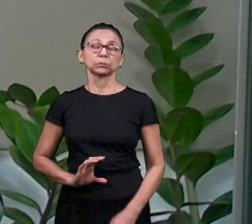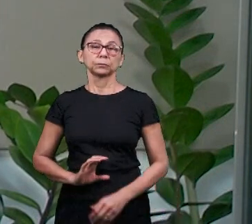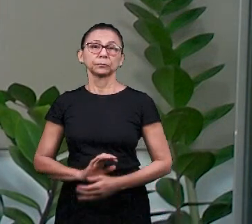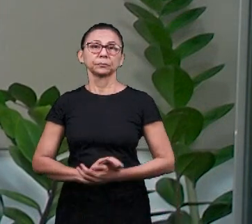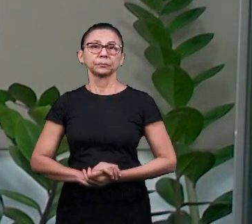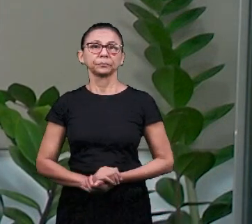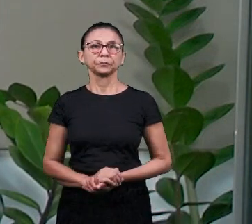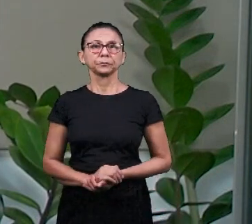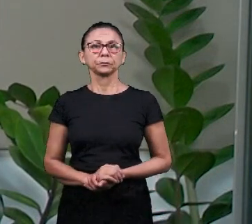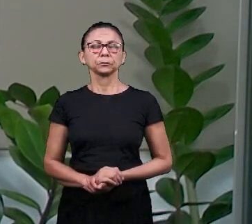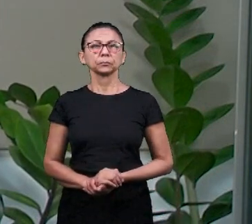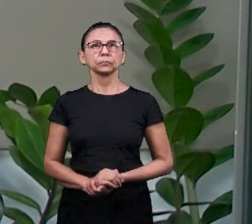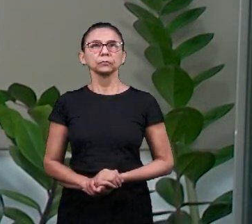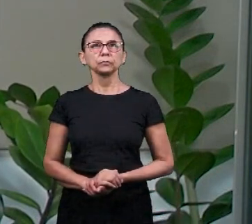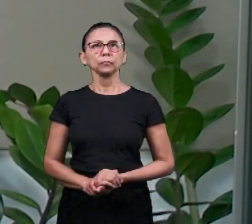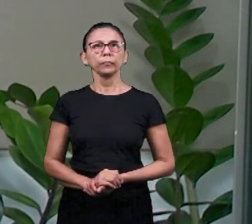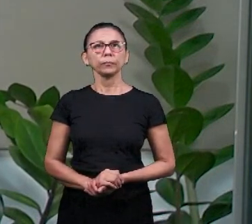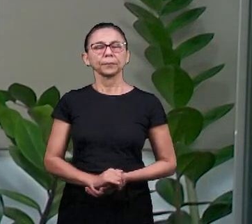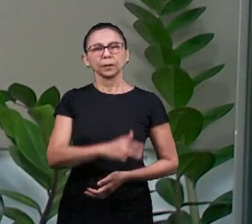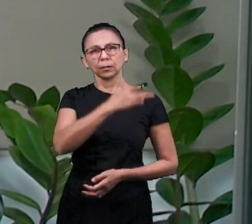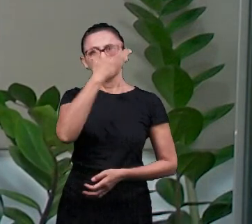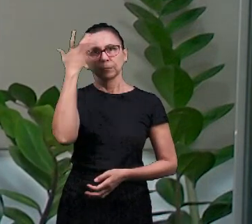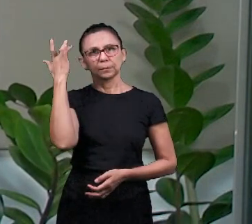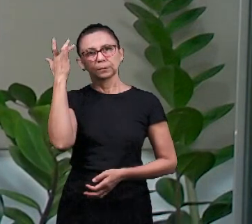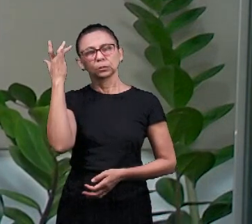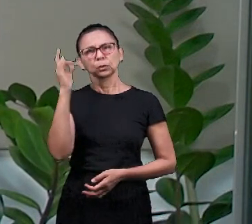voir qu'il fait partie,